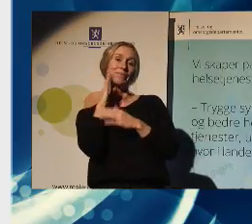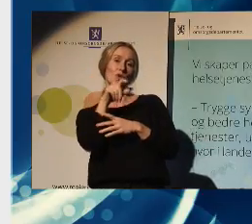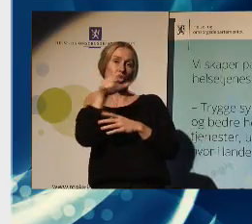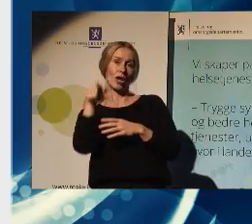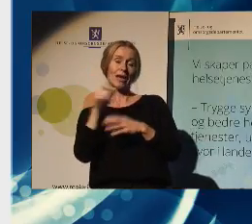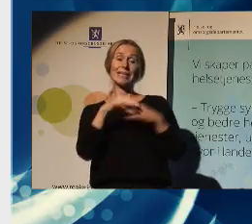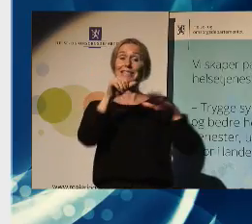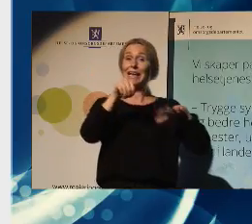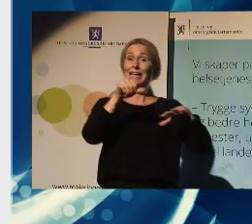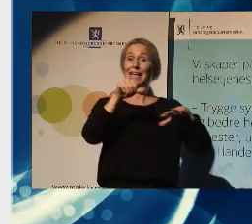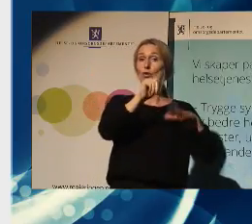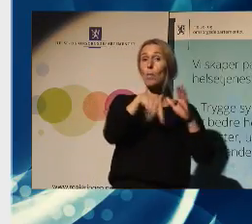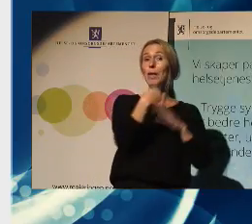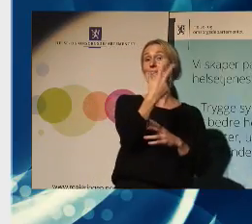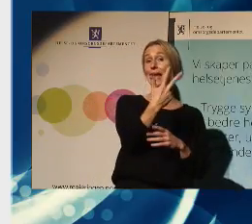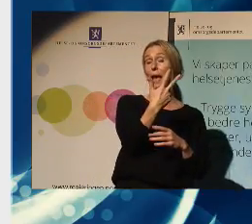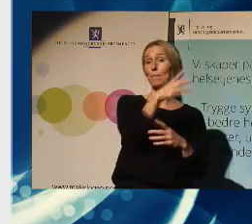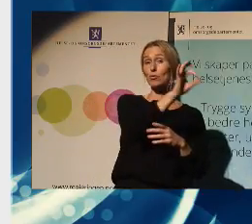16,3%